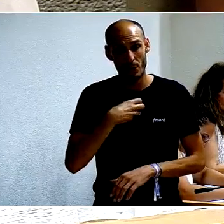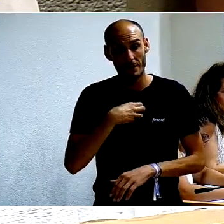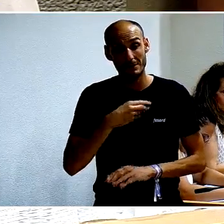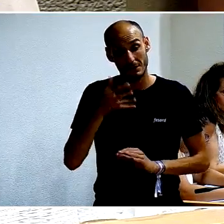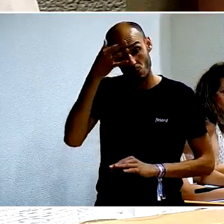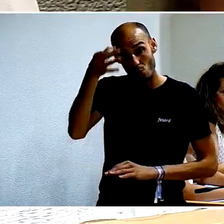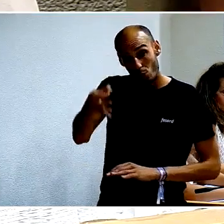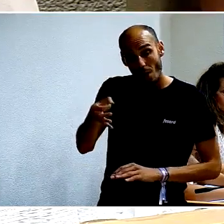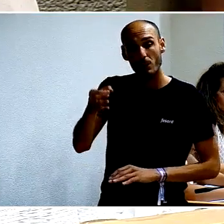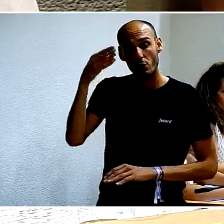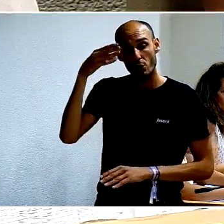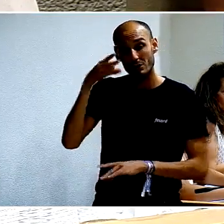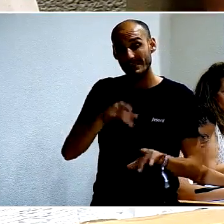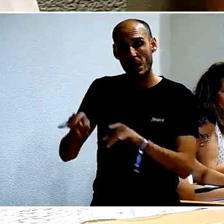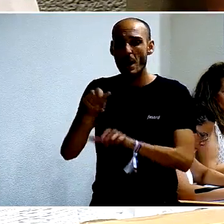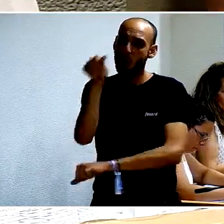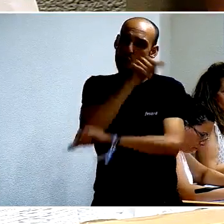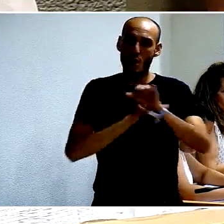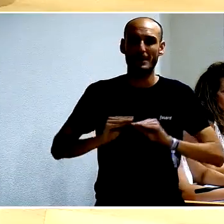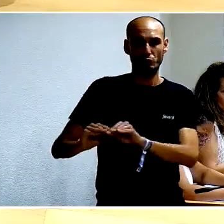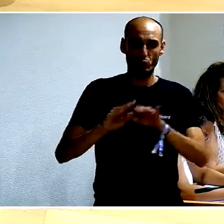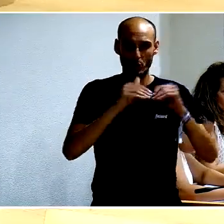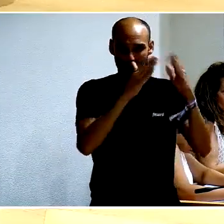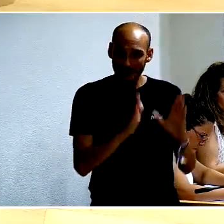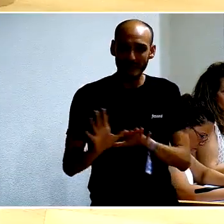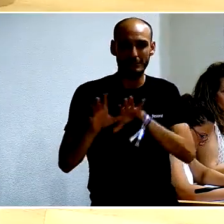saharaui torni al seu territori en pau i siga lliure.